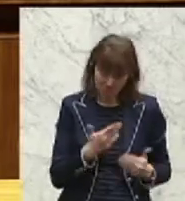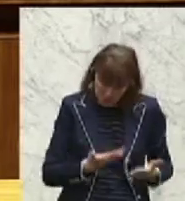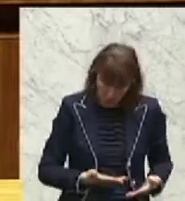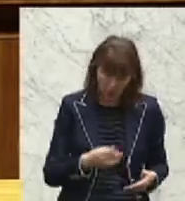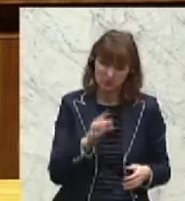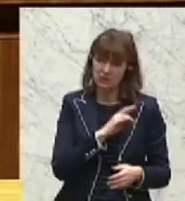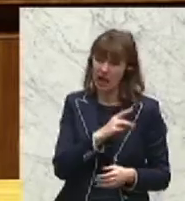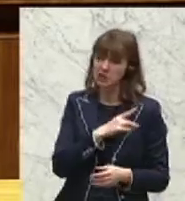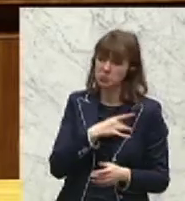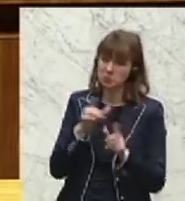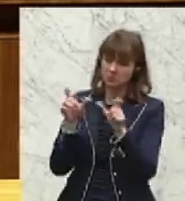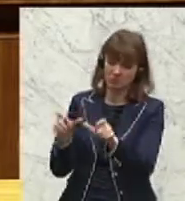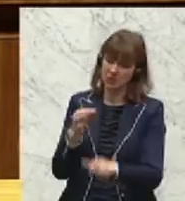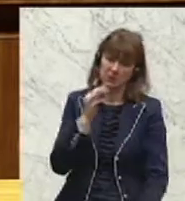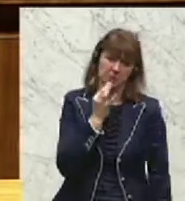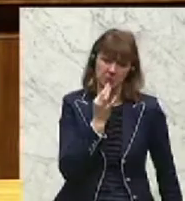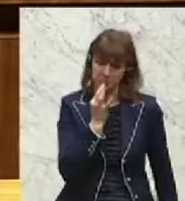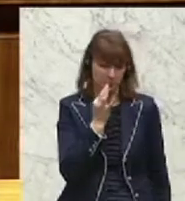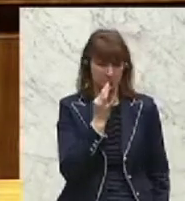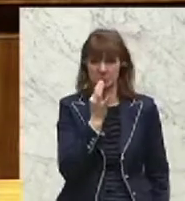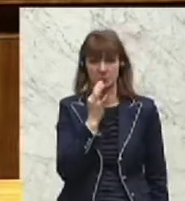nämlich aus dem einfachen Grund,